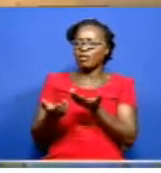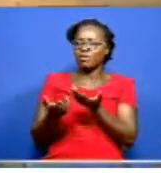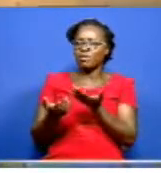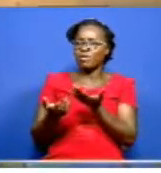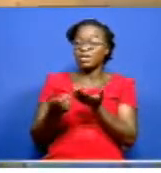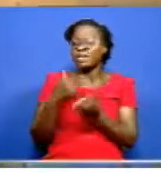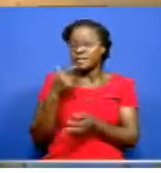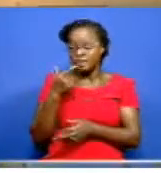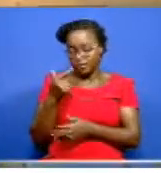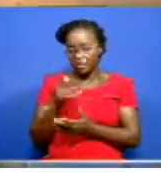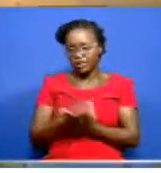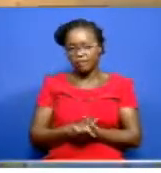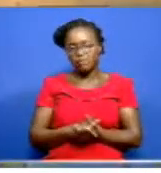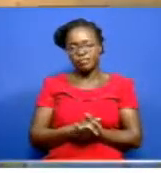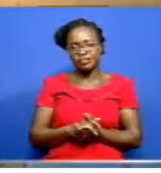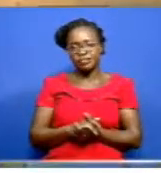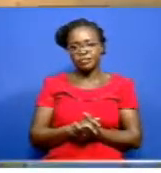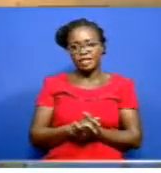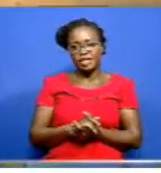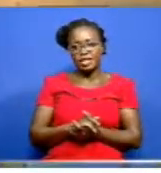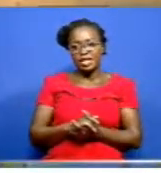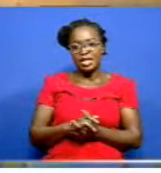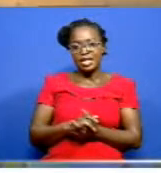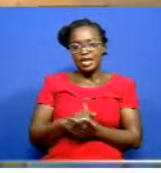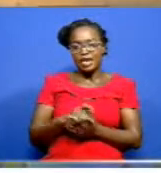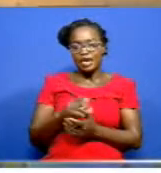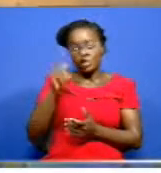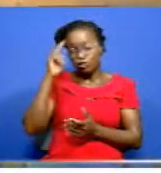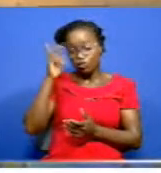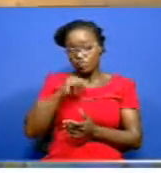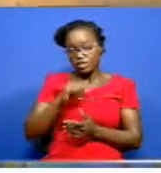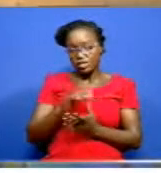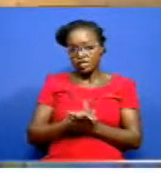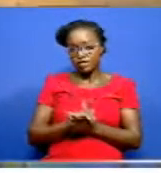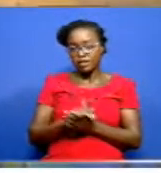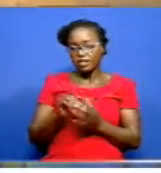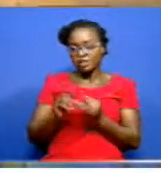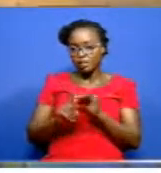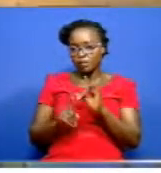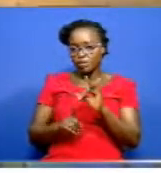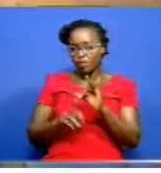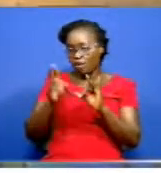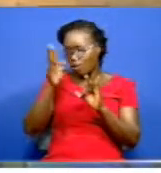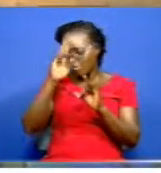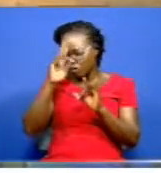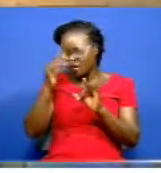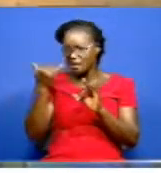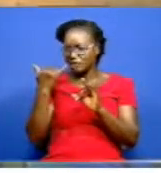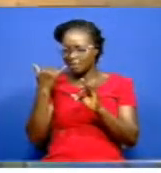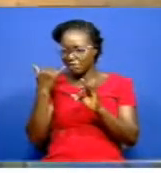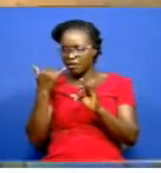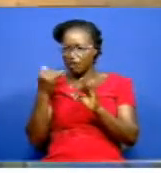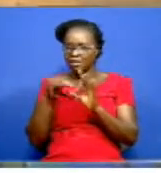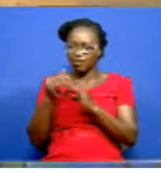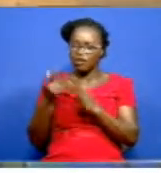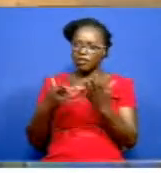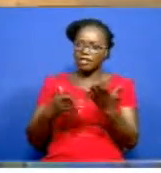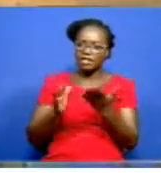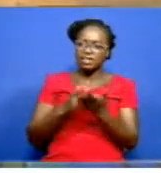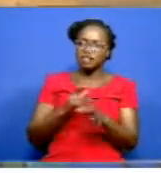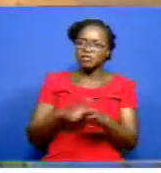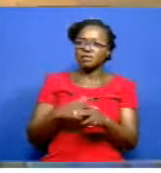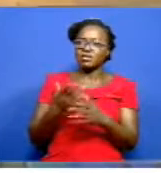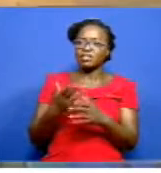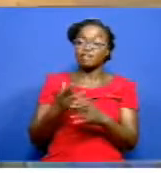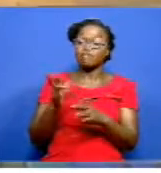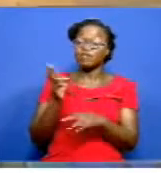atakwambia. Aya, ukishajua ya pili ni ujue kama ni polisi utaita, kwa sababu saa zingine tunaweza sema they are a